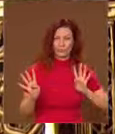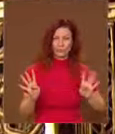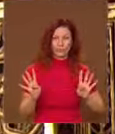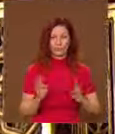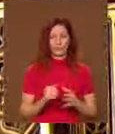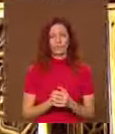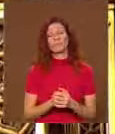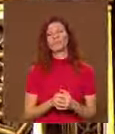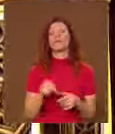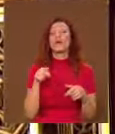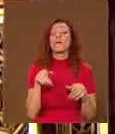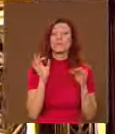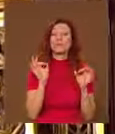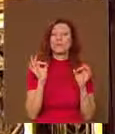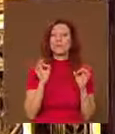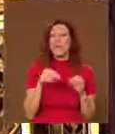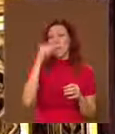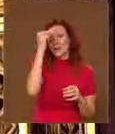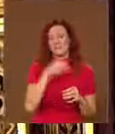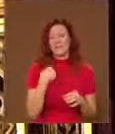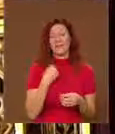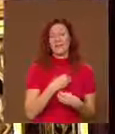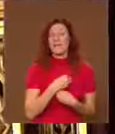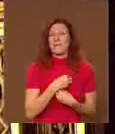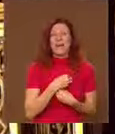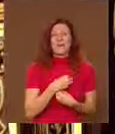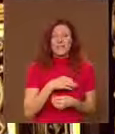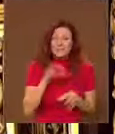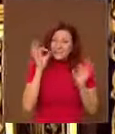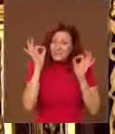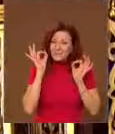В този момент църквата вярва, че сам Христос